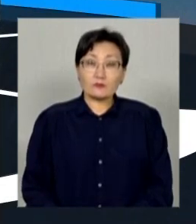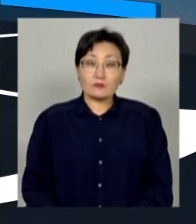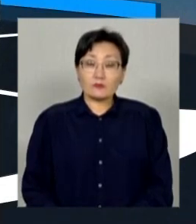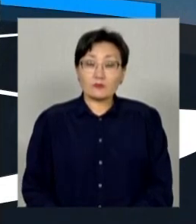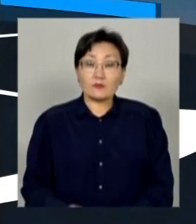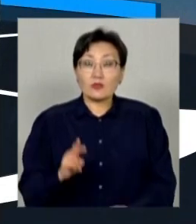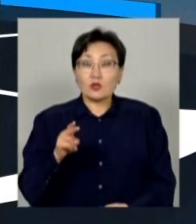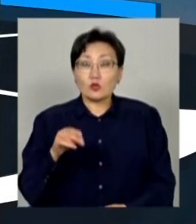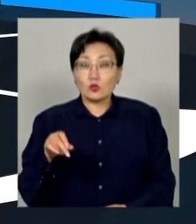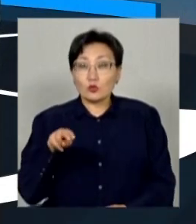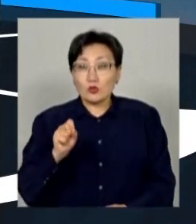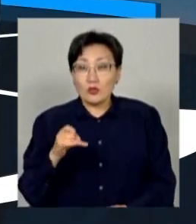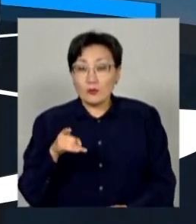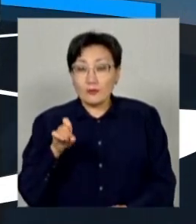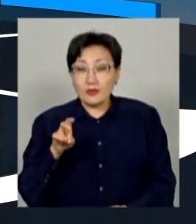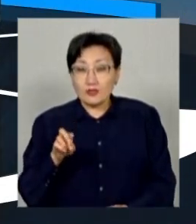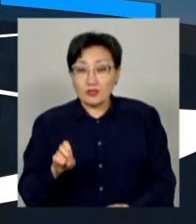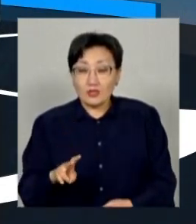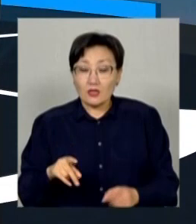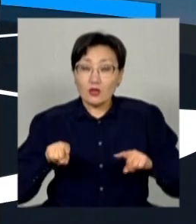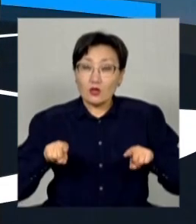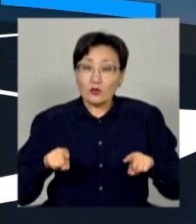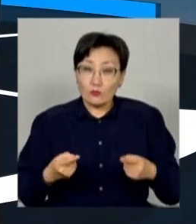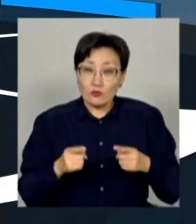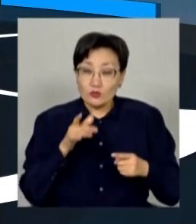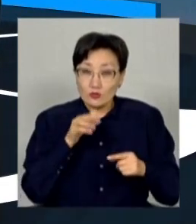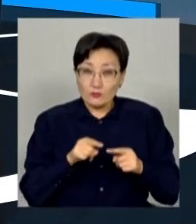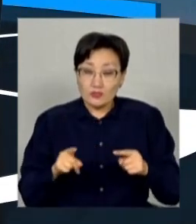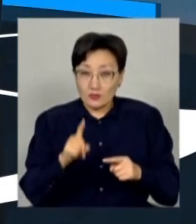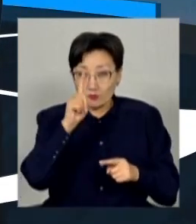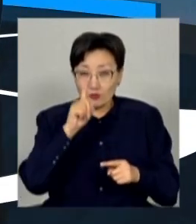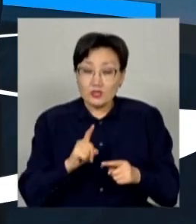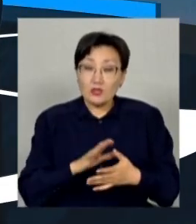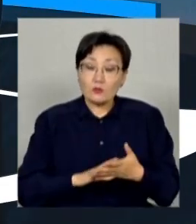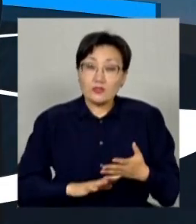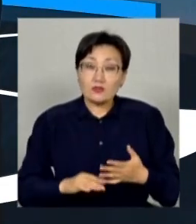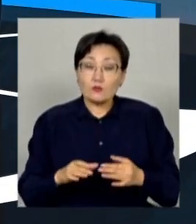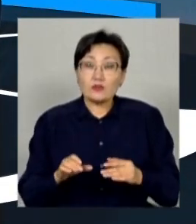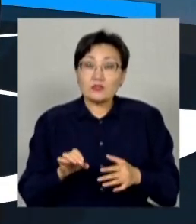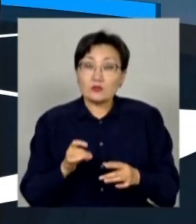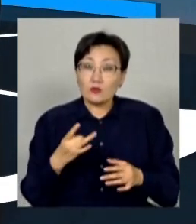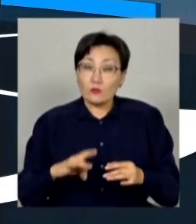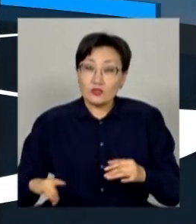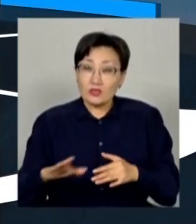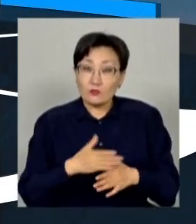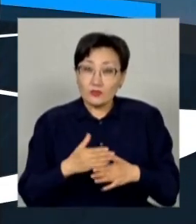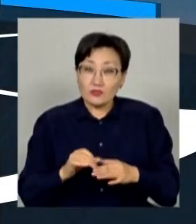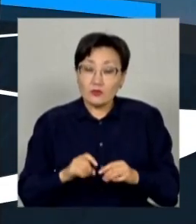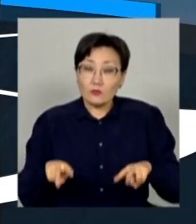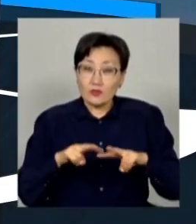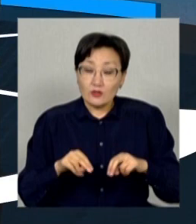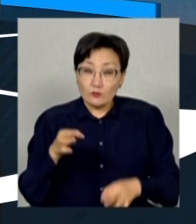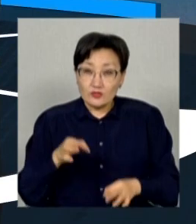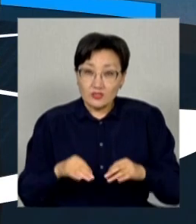Жалғастырайық. Қайрат Құдайбергенді қамауда ұстау мерзімі тағы 1 айға ұзартылды. Алматы мамандандырылған ауданаралық тергеу сотының шешімімен